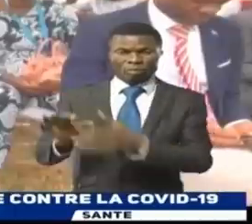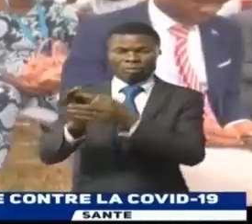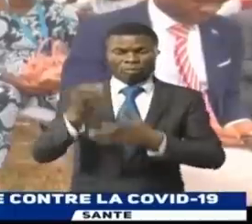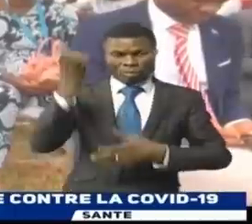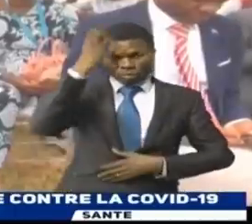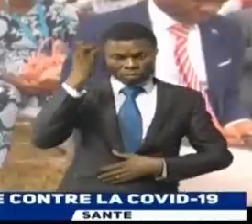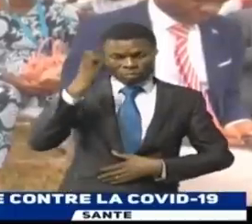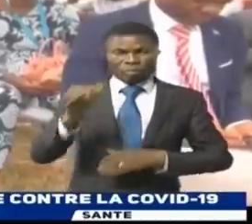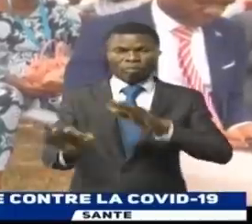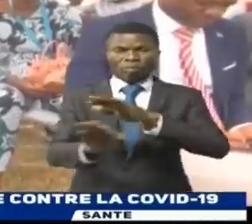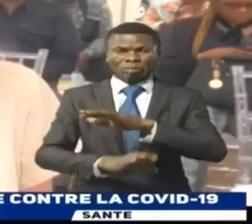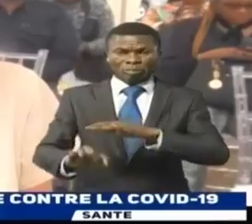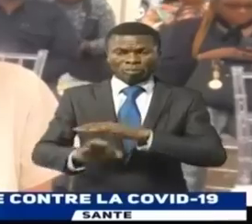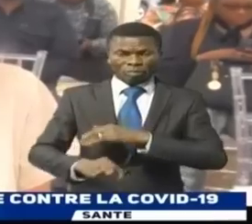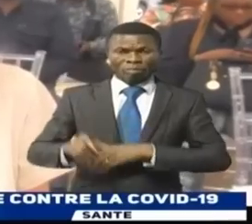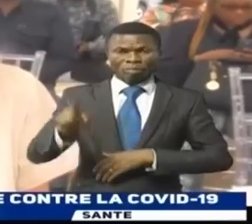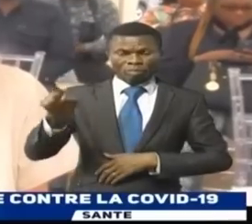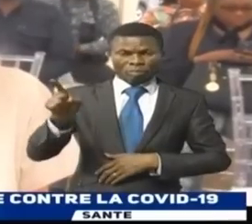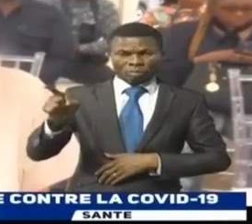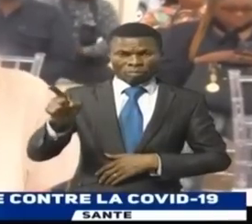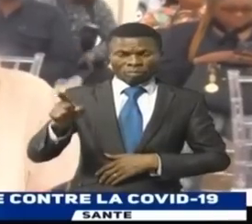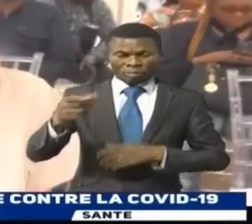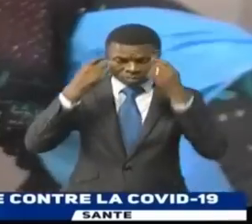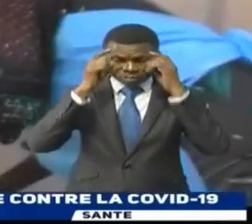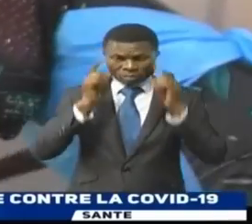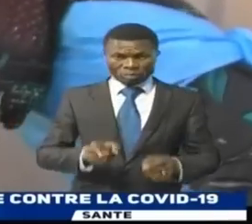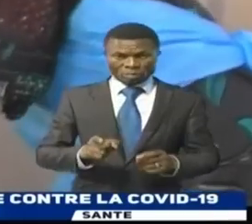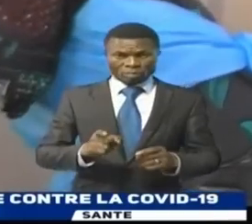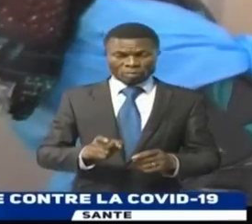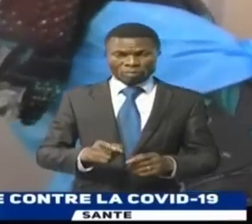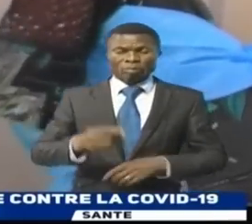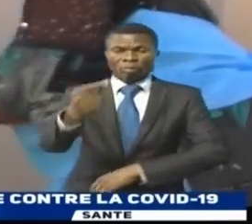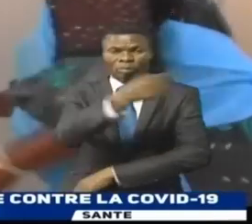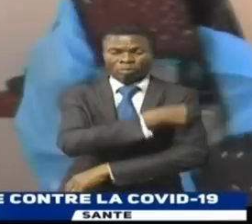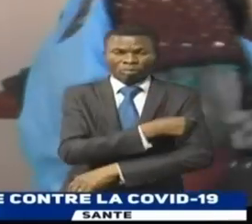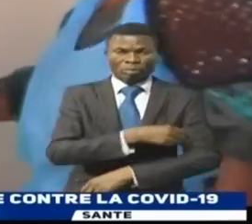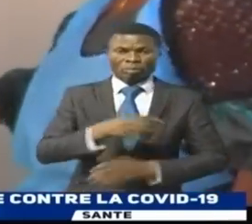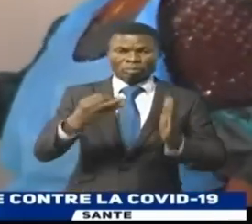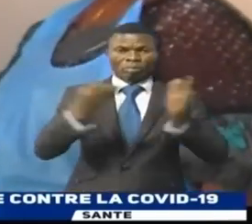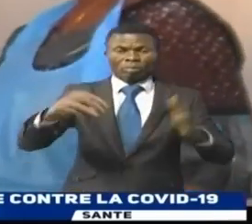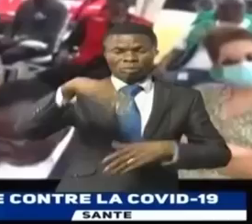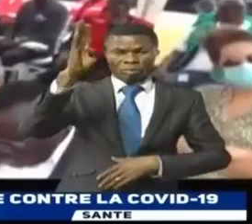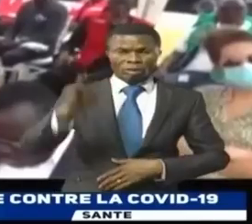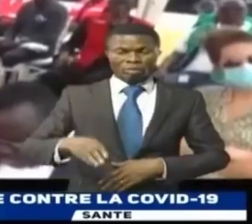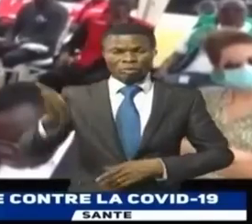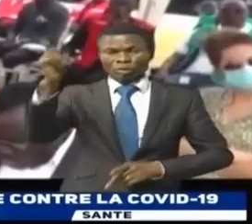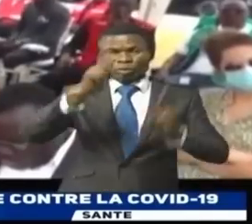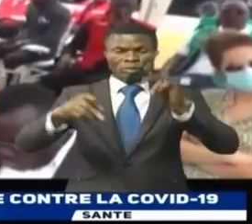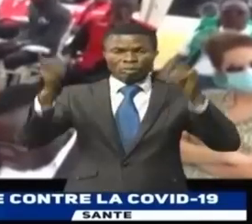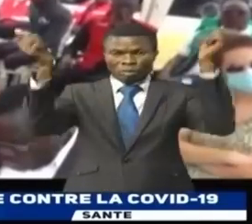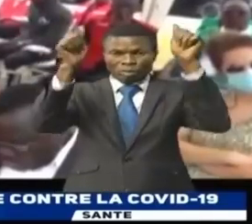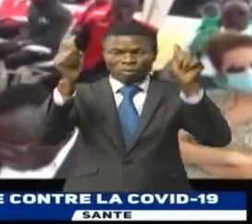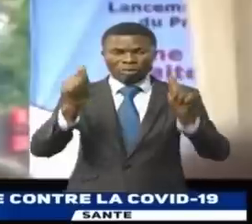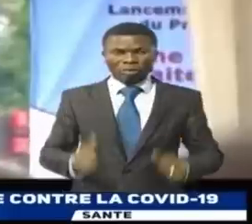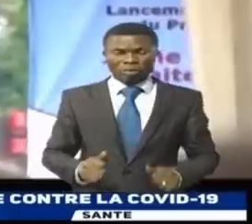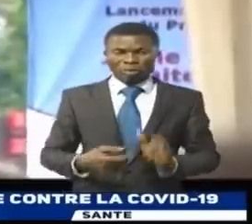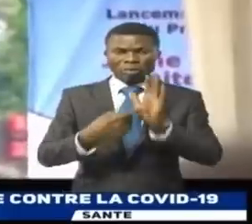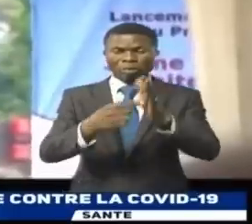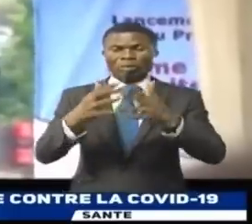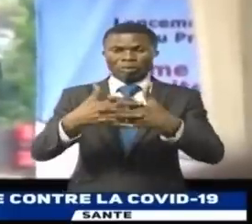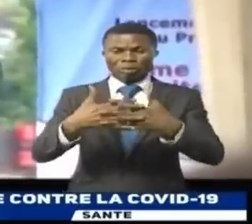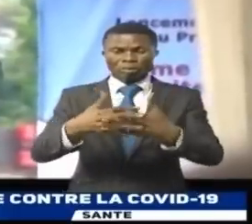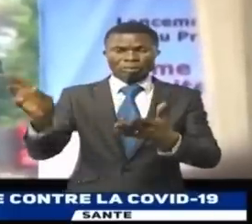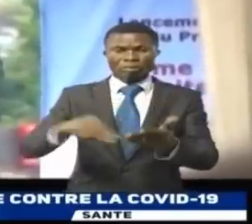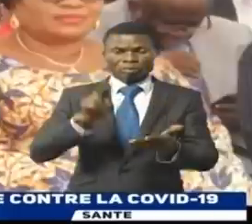et la fondation Mastercard sont décidés de vacciner 70% de la population africaine. Ce qui justifie le partenariat